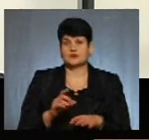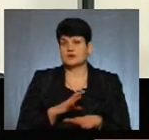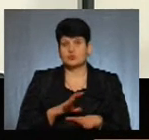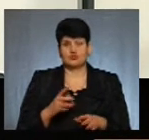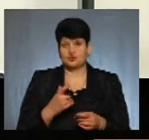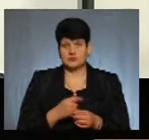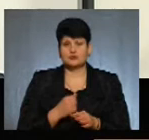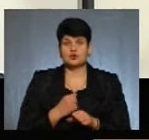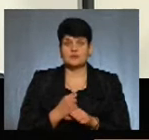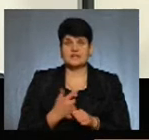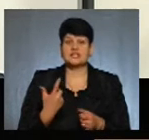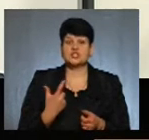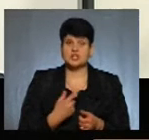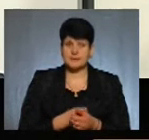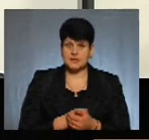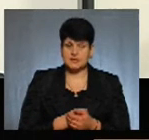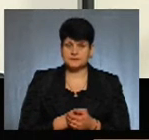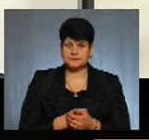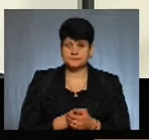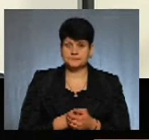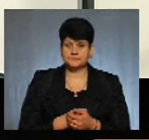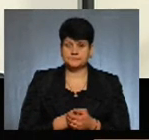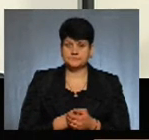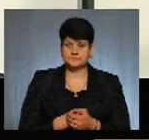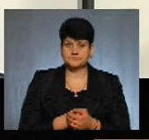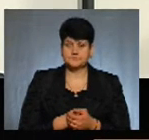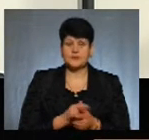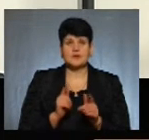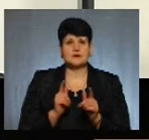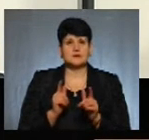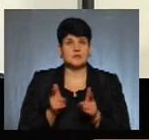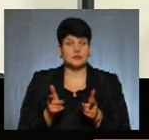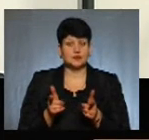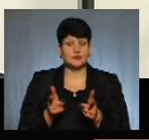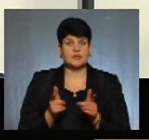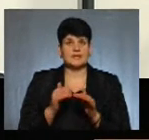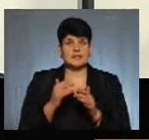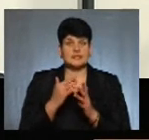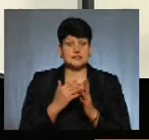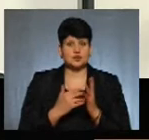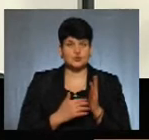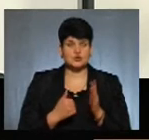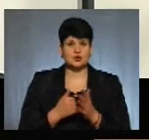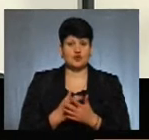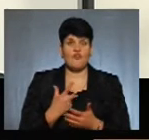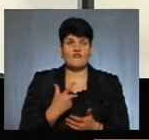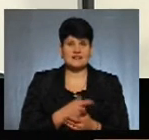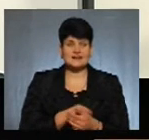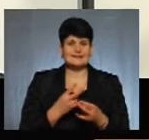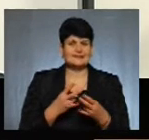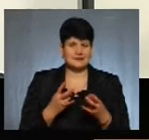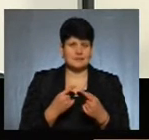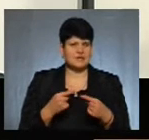були якісь щеплення, зробити щеплення. Ну, згідно інструкції до вакцини, треба просто, є